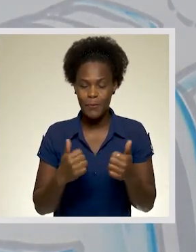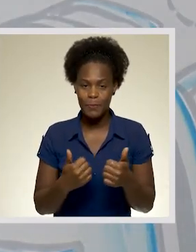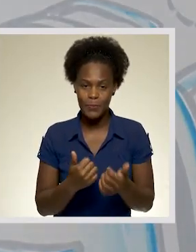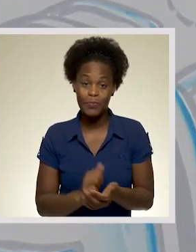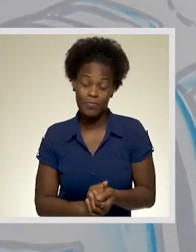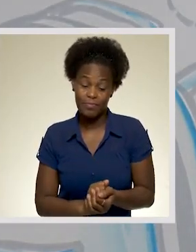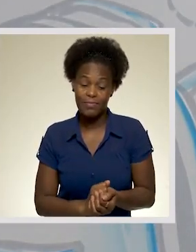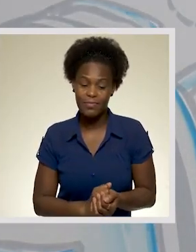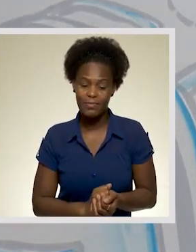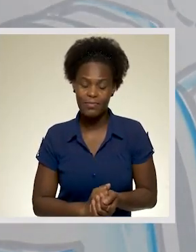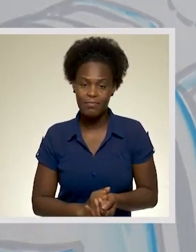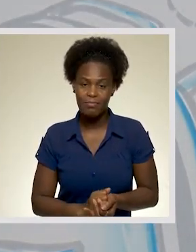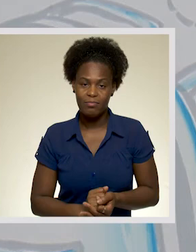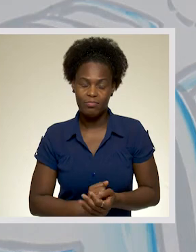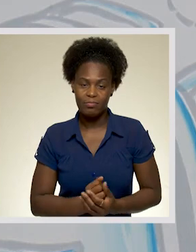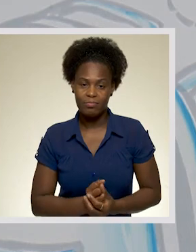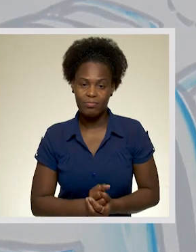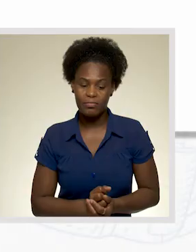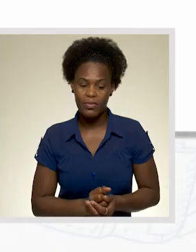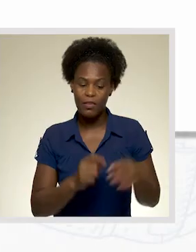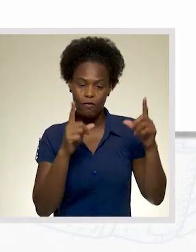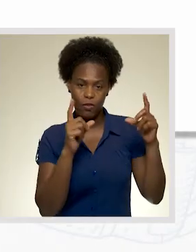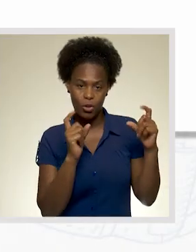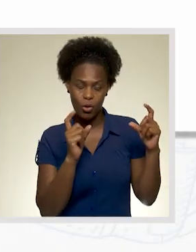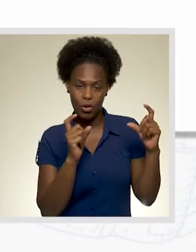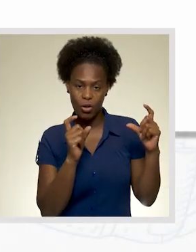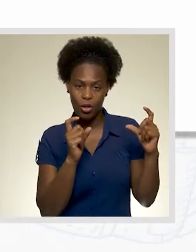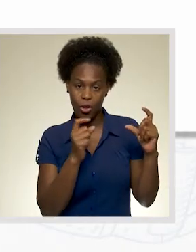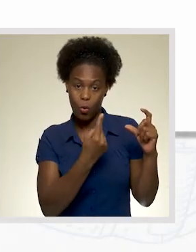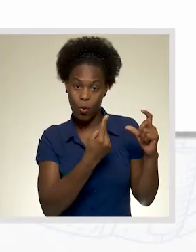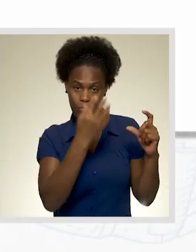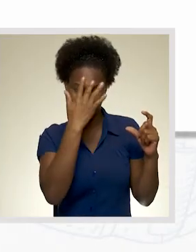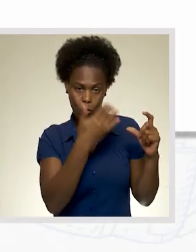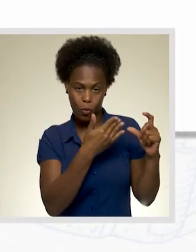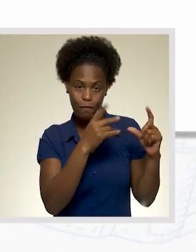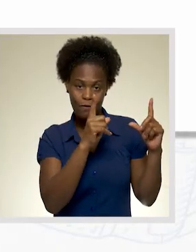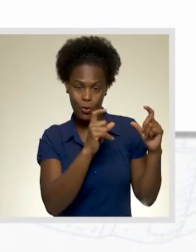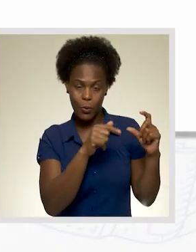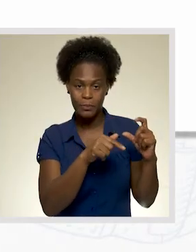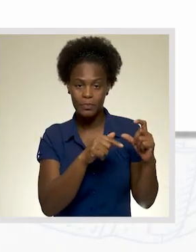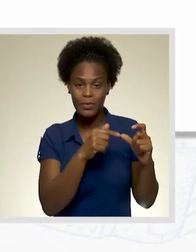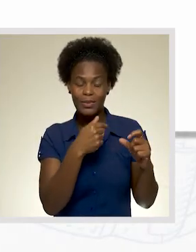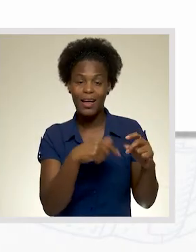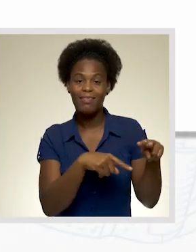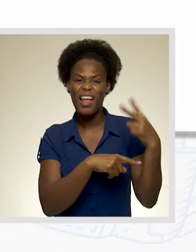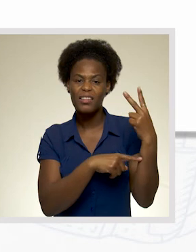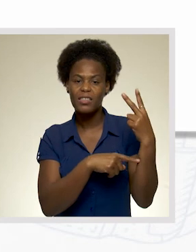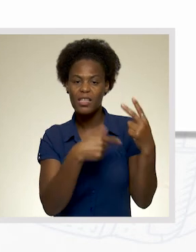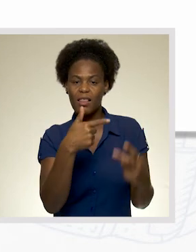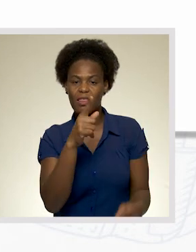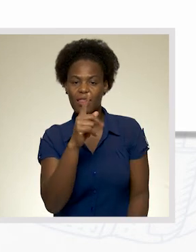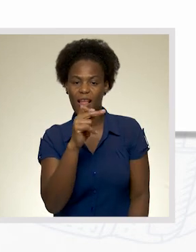Très bien. Pour la photo 1, vous avez